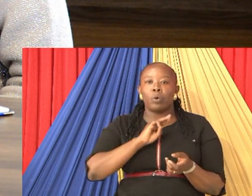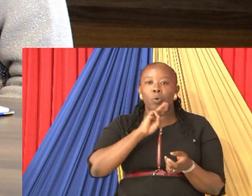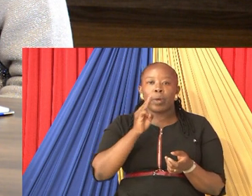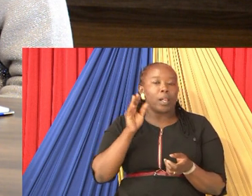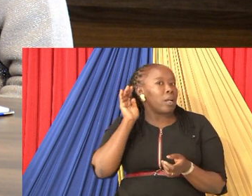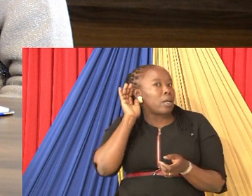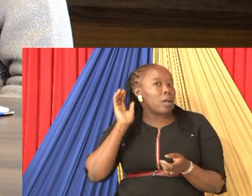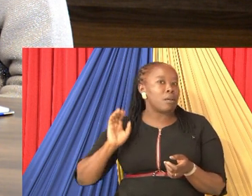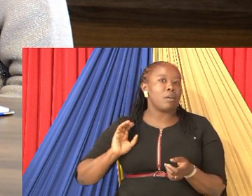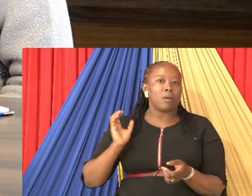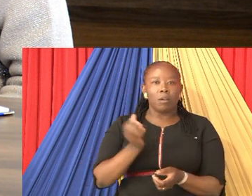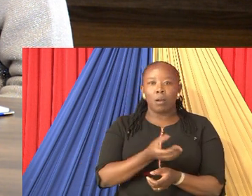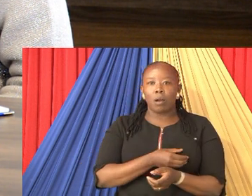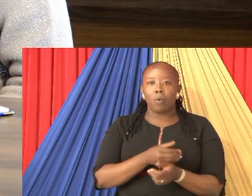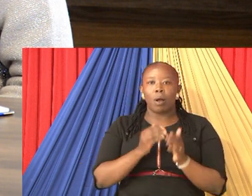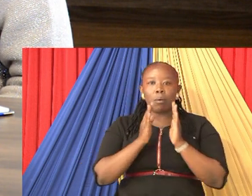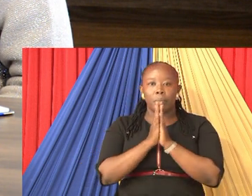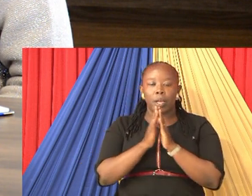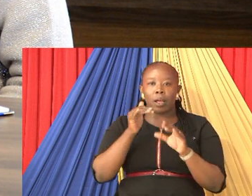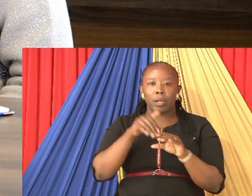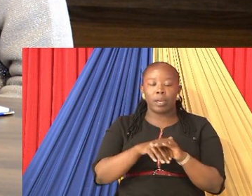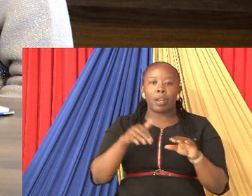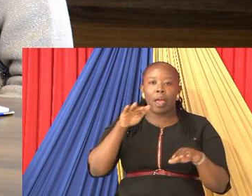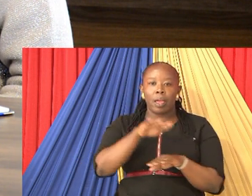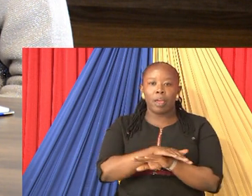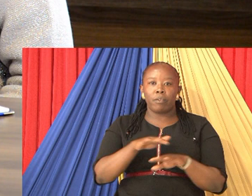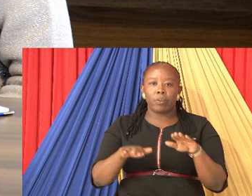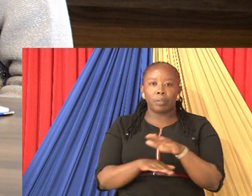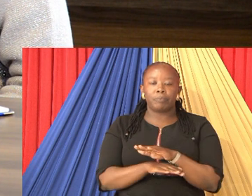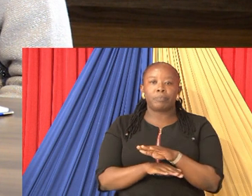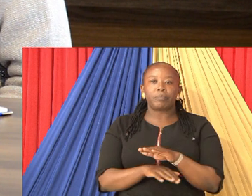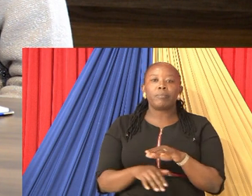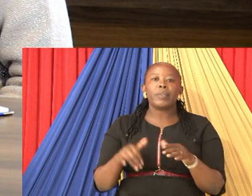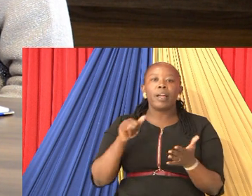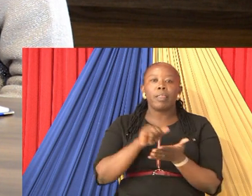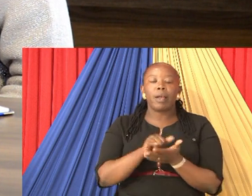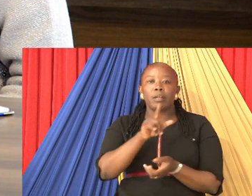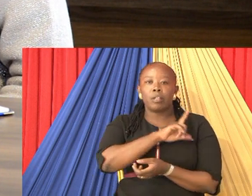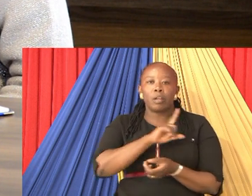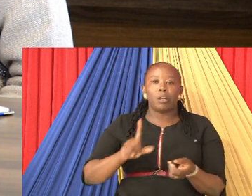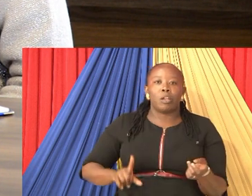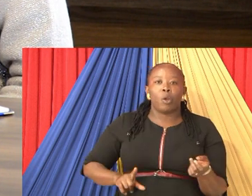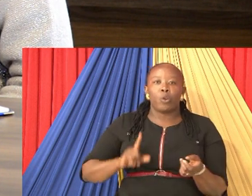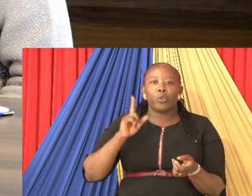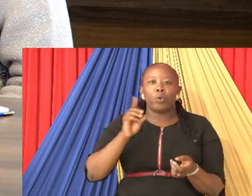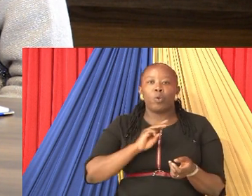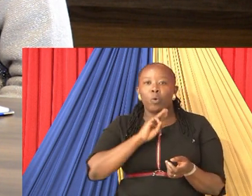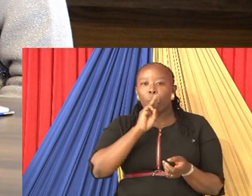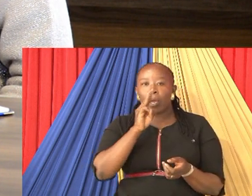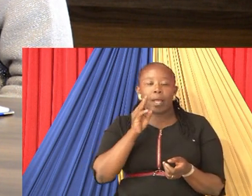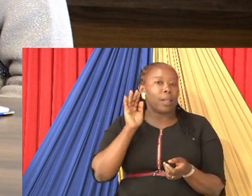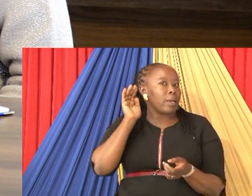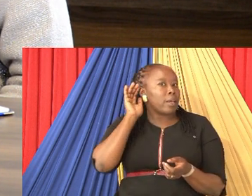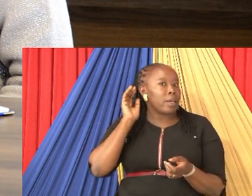yetu katika hali zote. Utasikia kilio chetu na kutujia. We want to give you honor, we